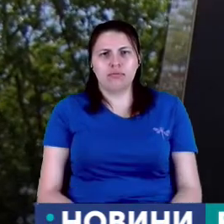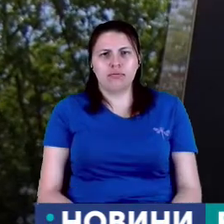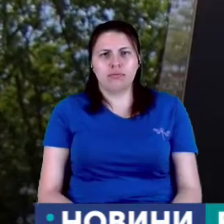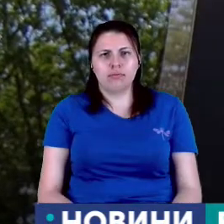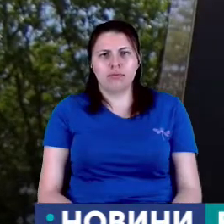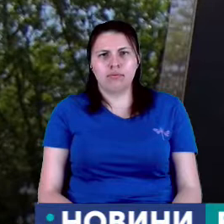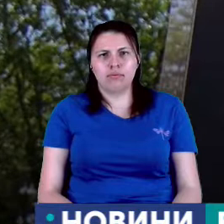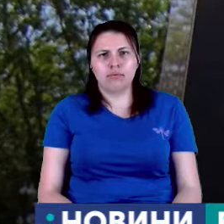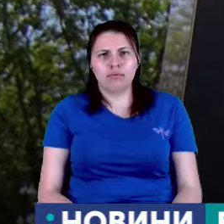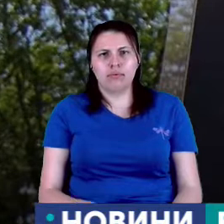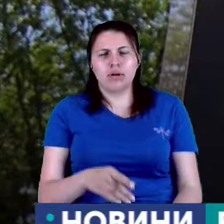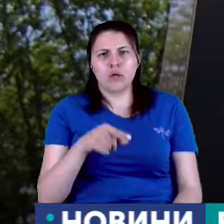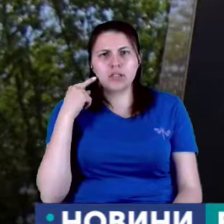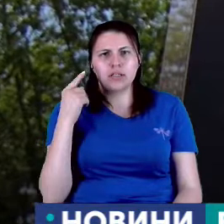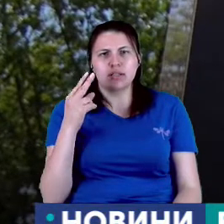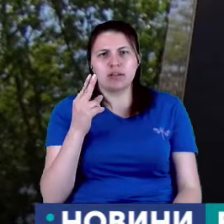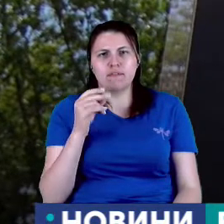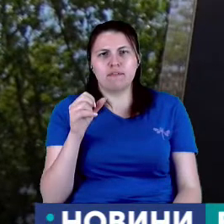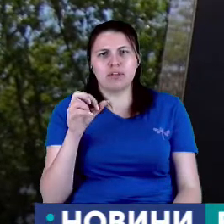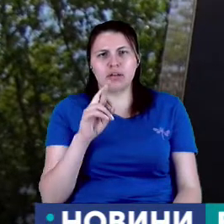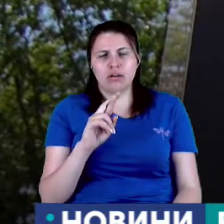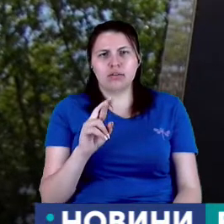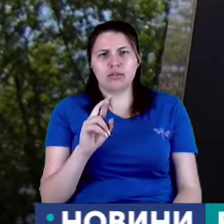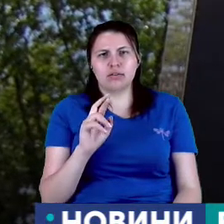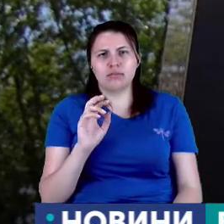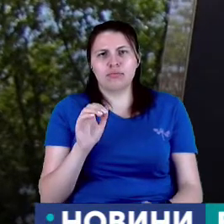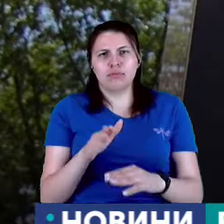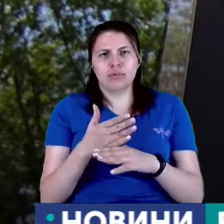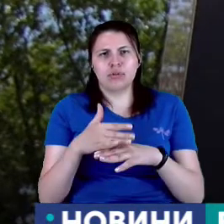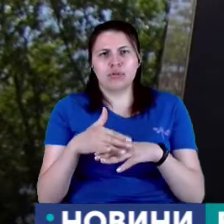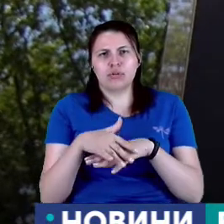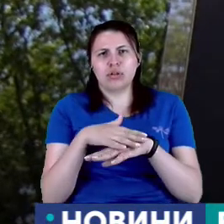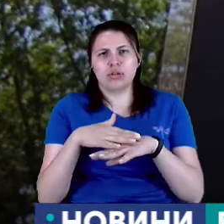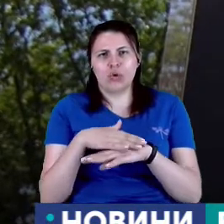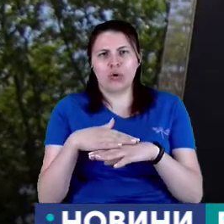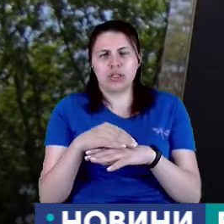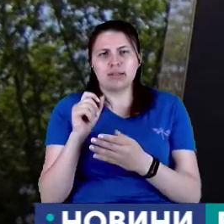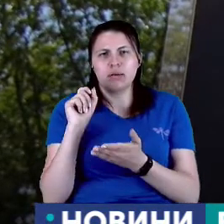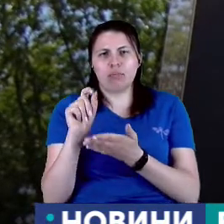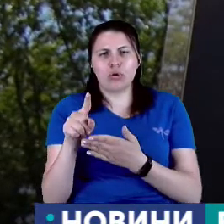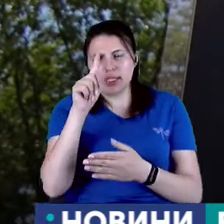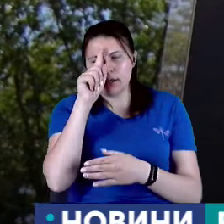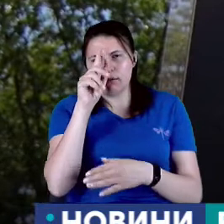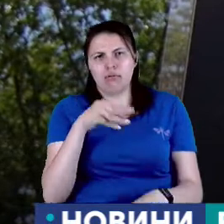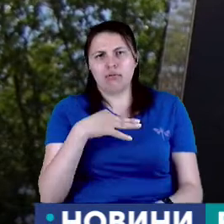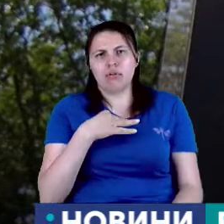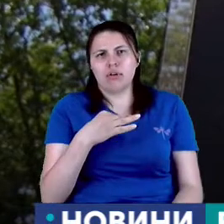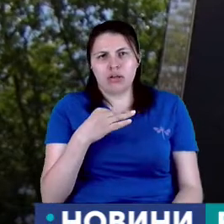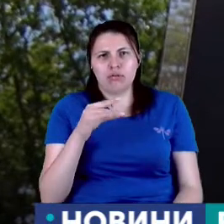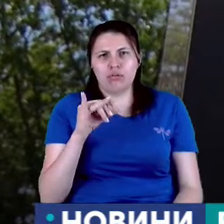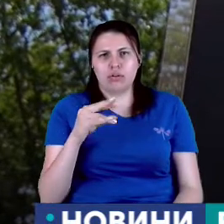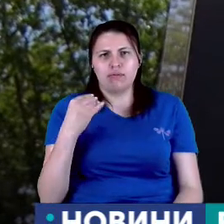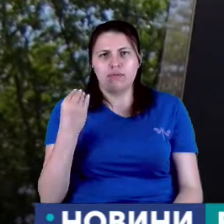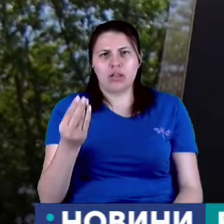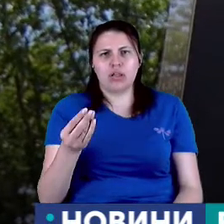Федерация игнорирует международные запросы и не выдает лиц, которые причастны к преступлению, совершенному на востоке